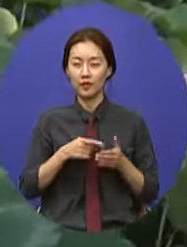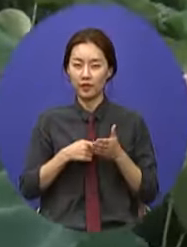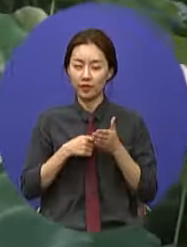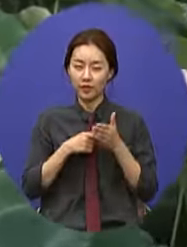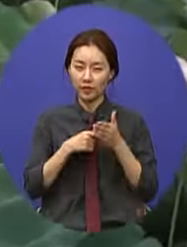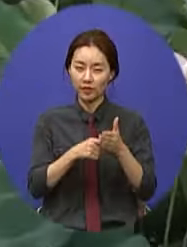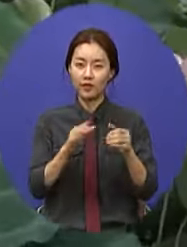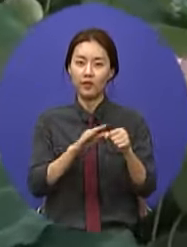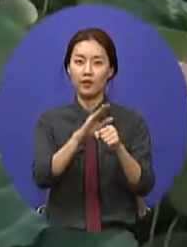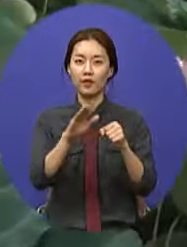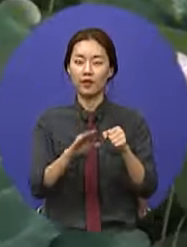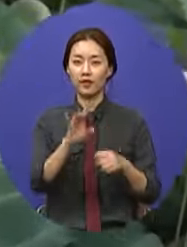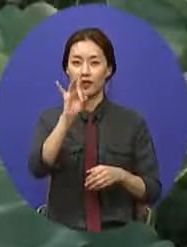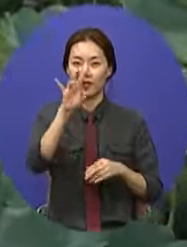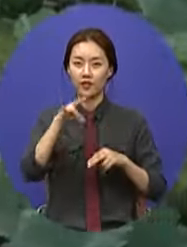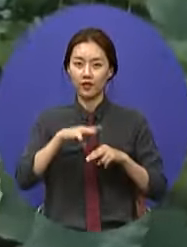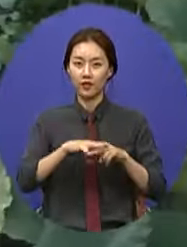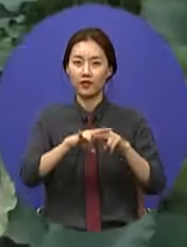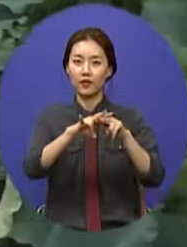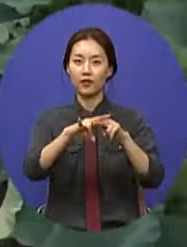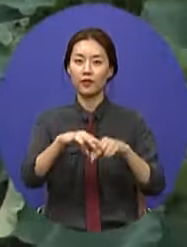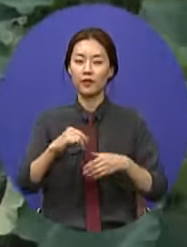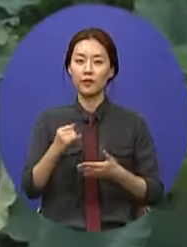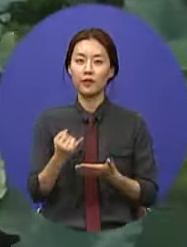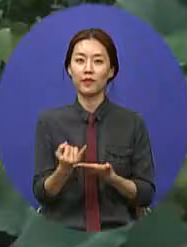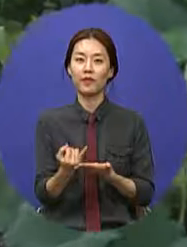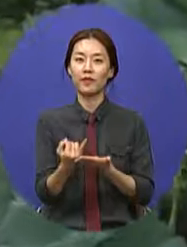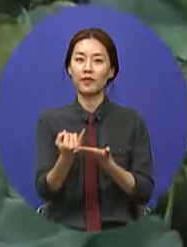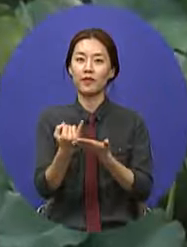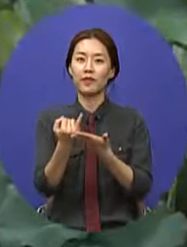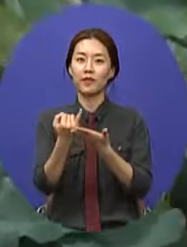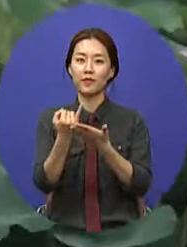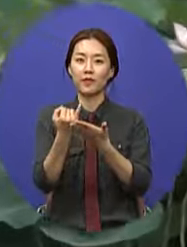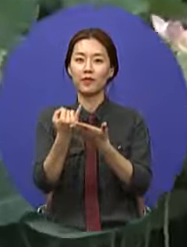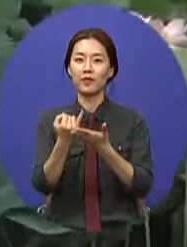일편단심 춘향아 춘향아